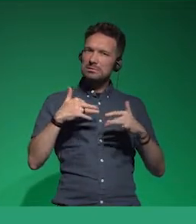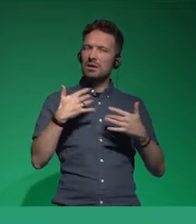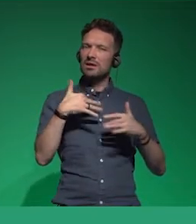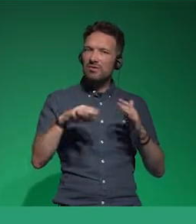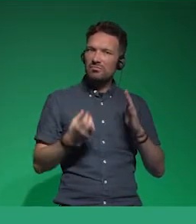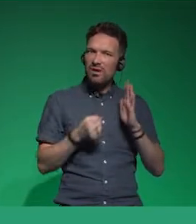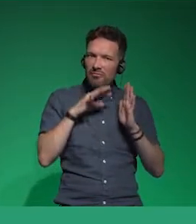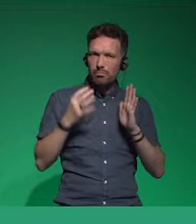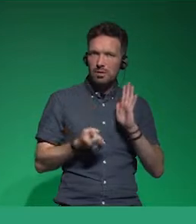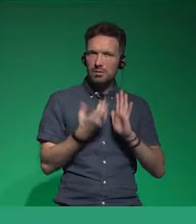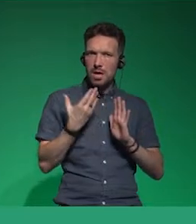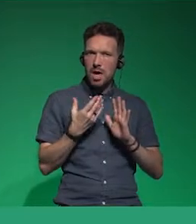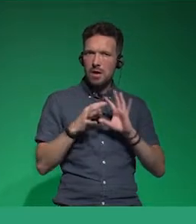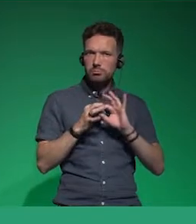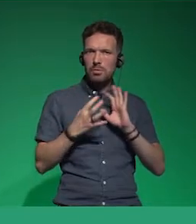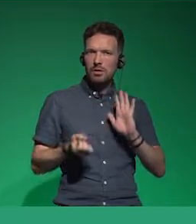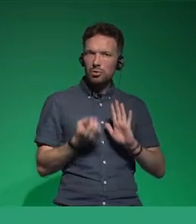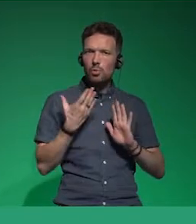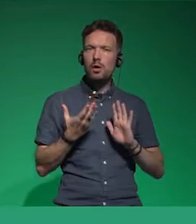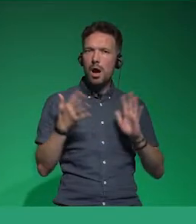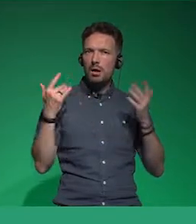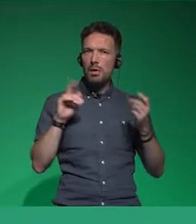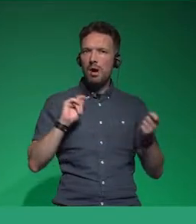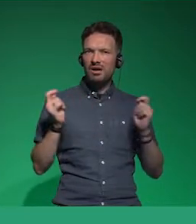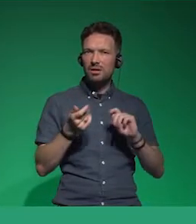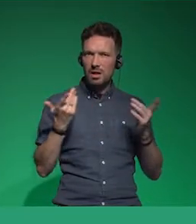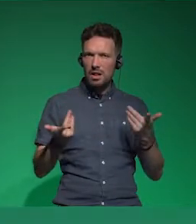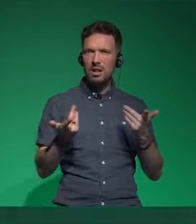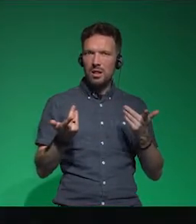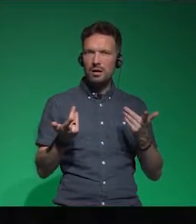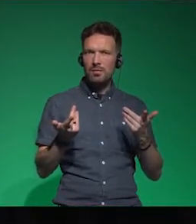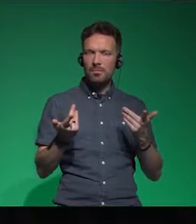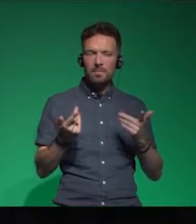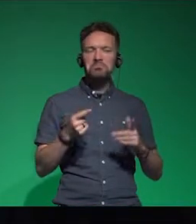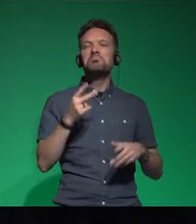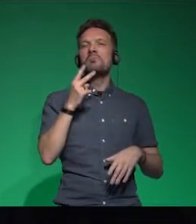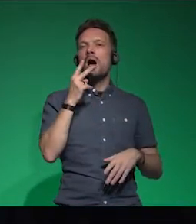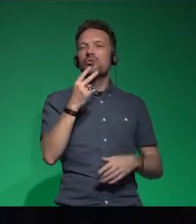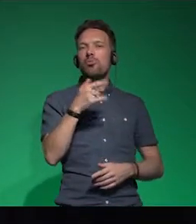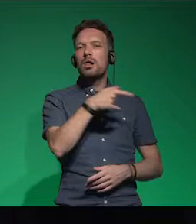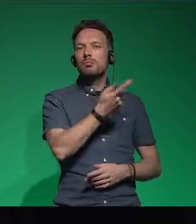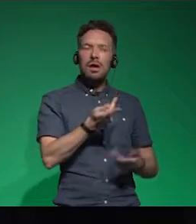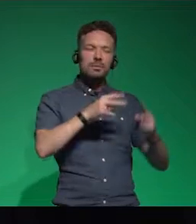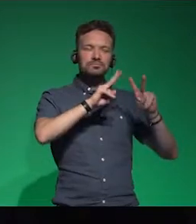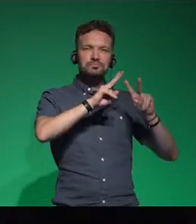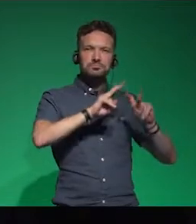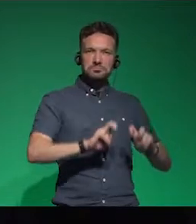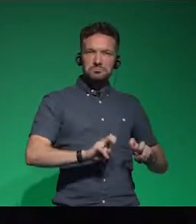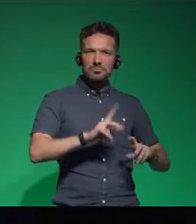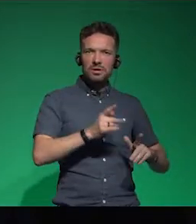der Helmholtz-Gesellschaft, die den Trockenindex in den Böden in 1,80 Meter Tiefe